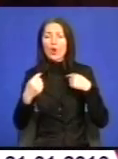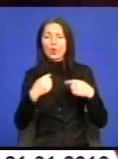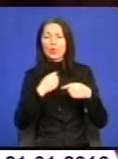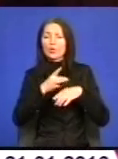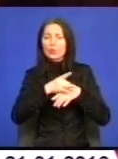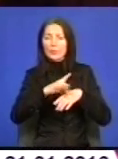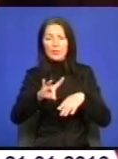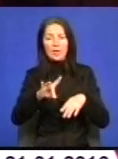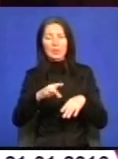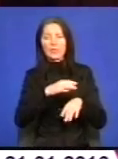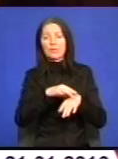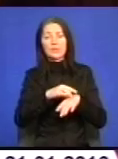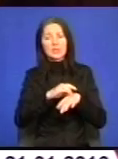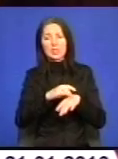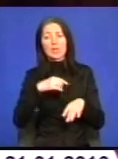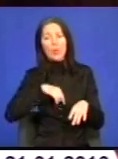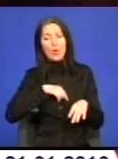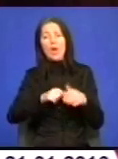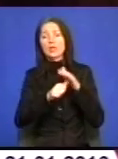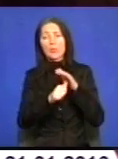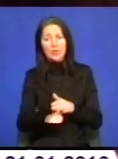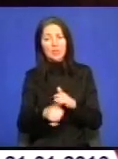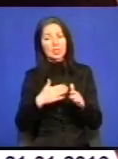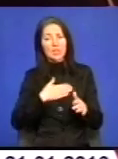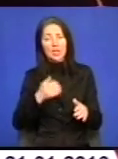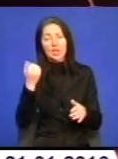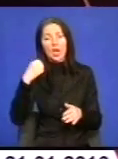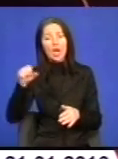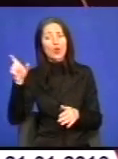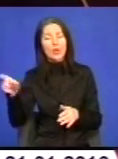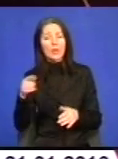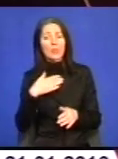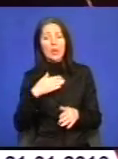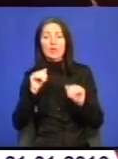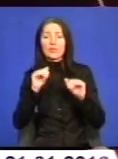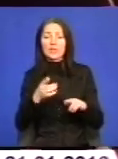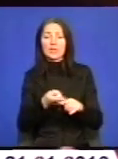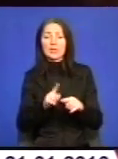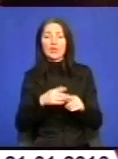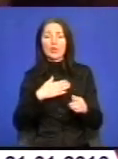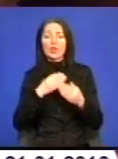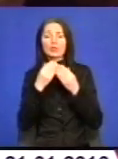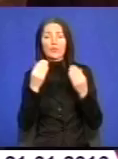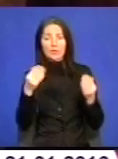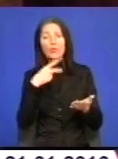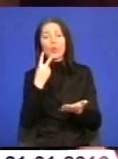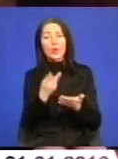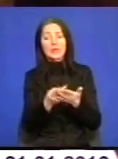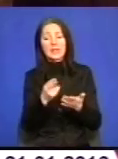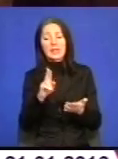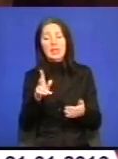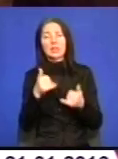фізичних, моральних, приниження наших героїв. І ось ми вирішили оцею нашою виставкою показати,